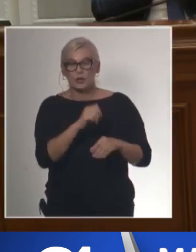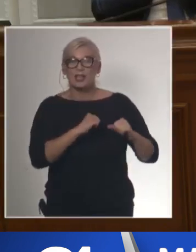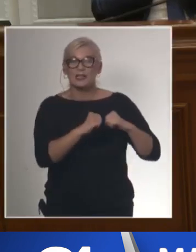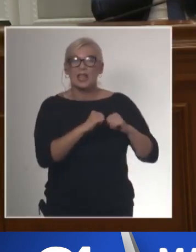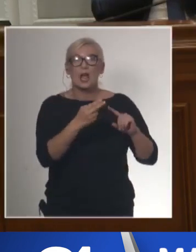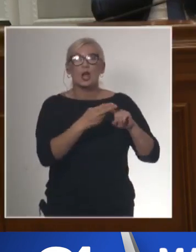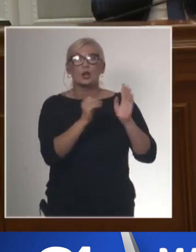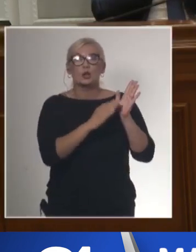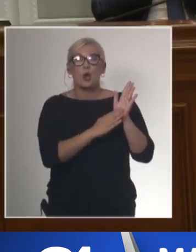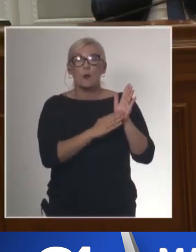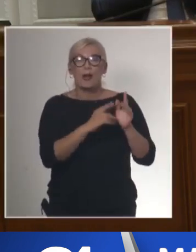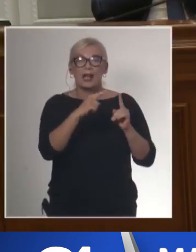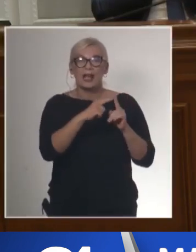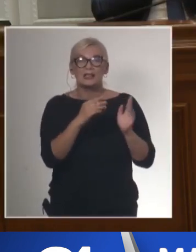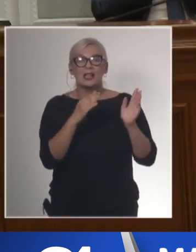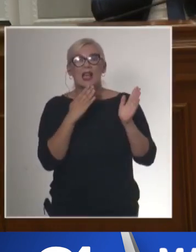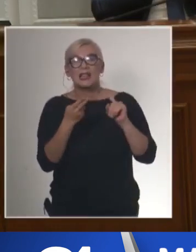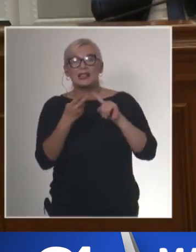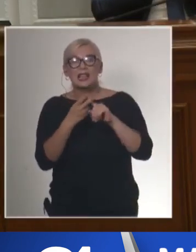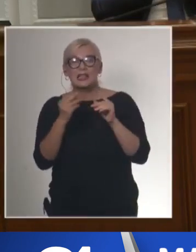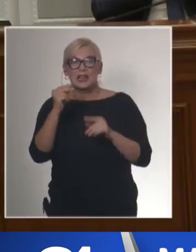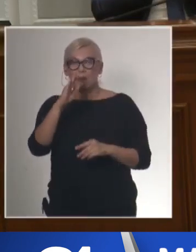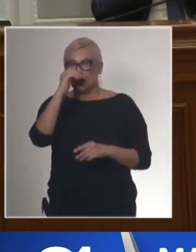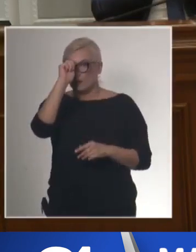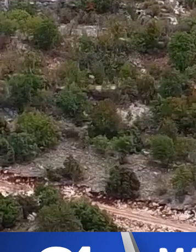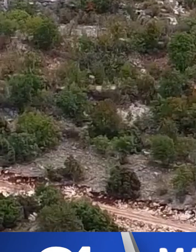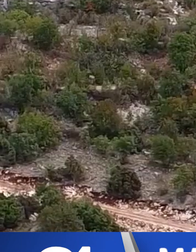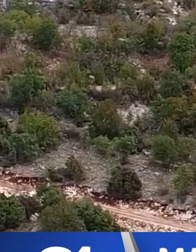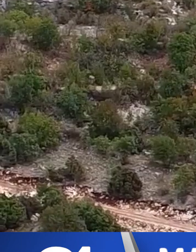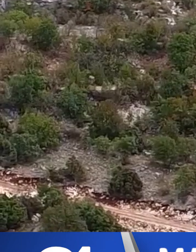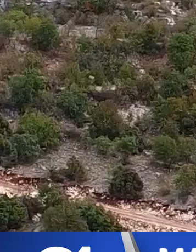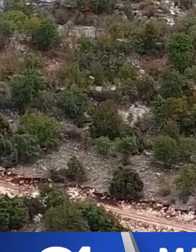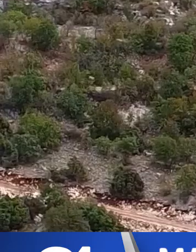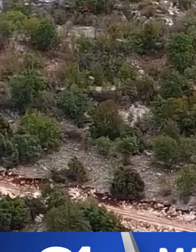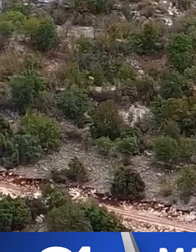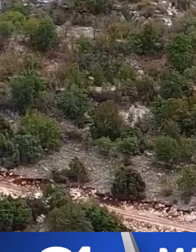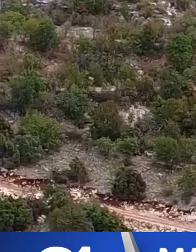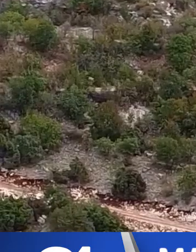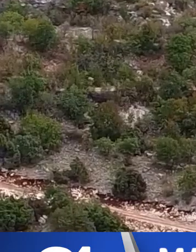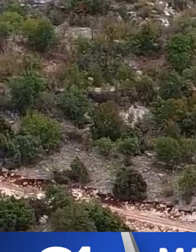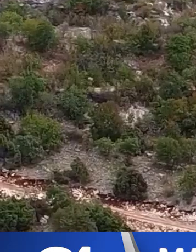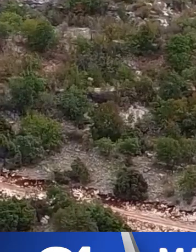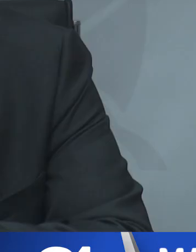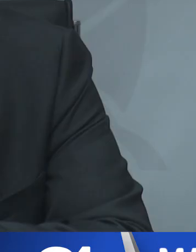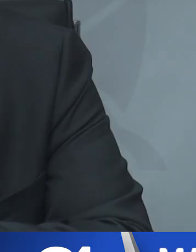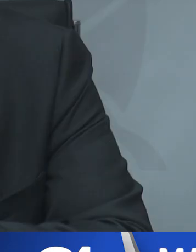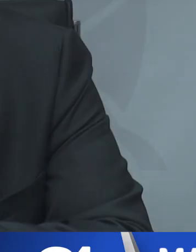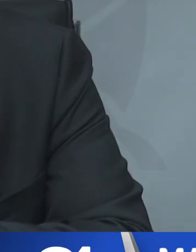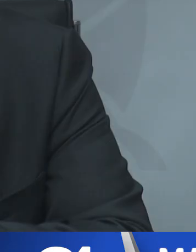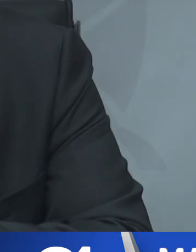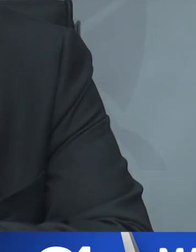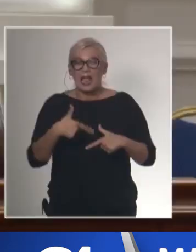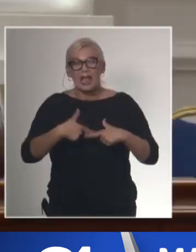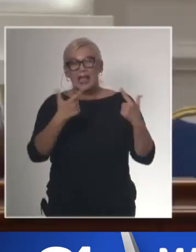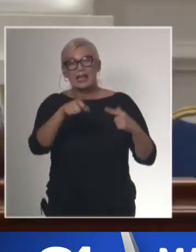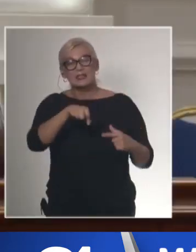влегува во фаза на конкретна реализација. Според неа поврзувањето со Србија ќе го отвори патот кон пазарите на гас во Централна